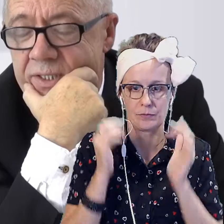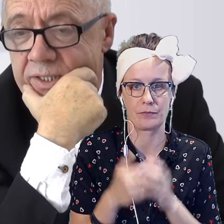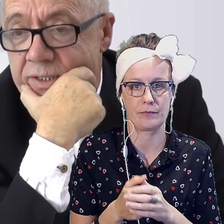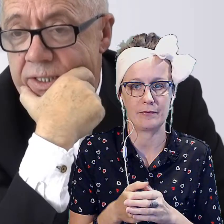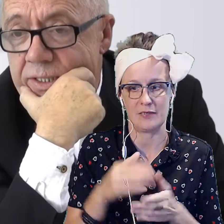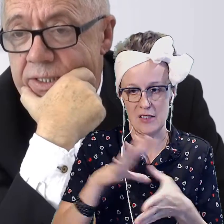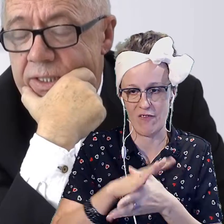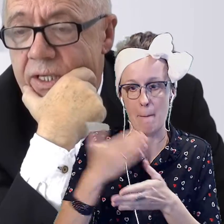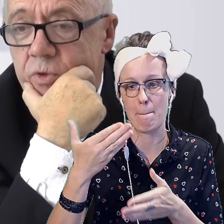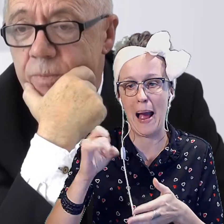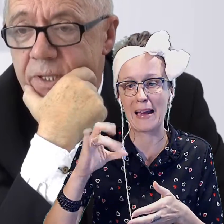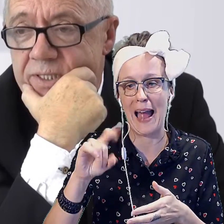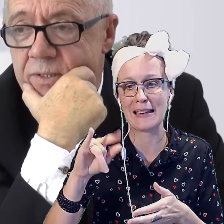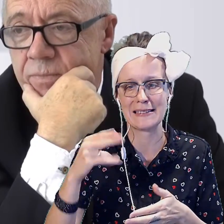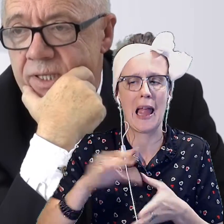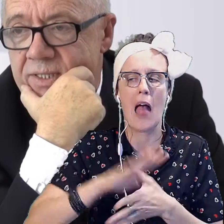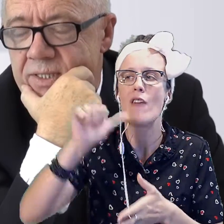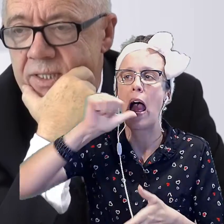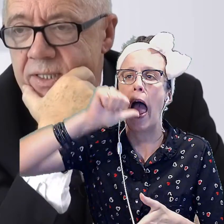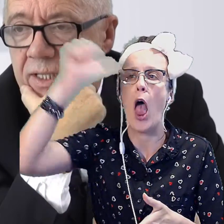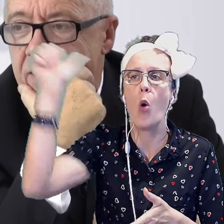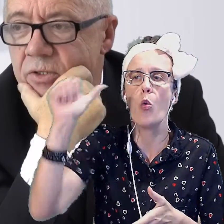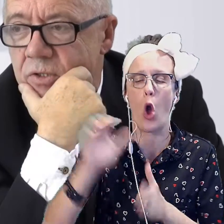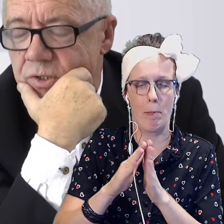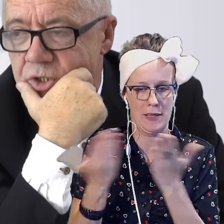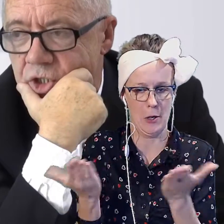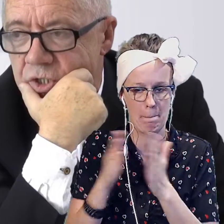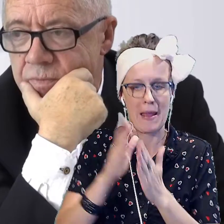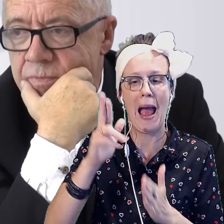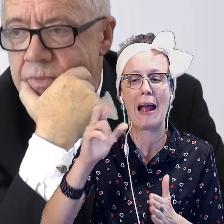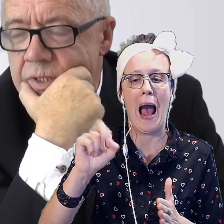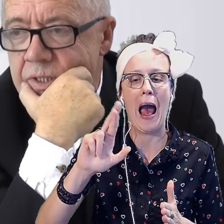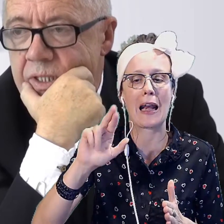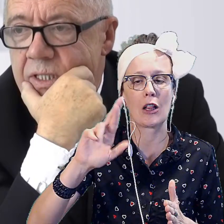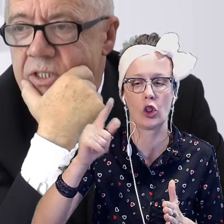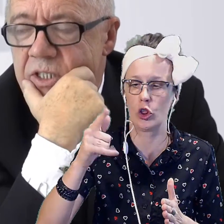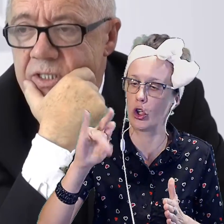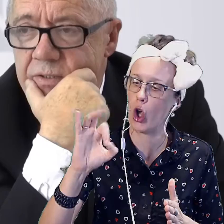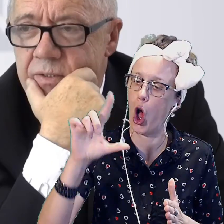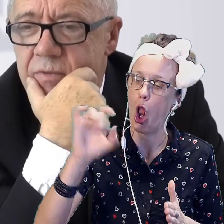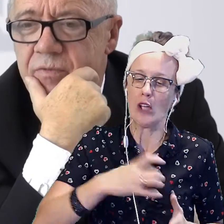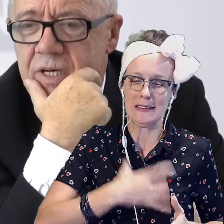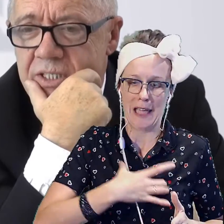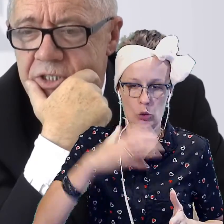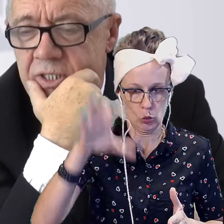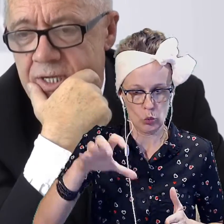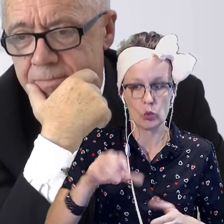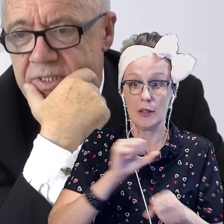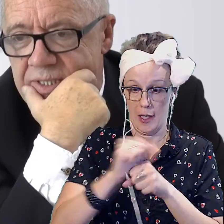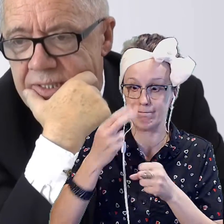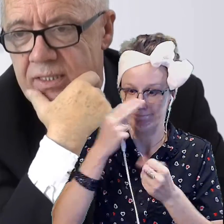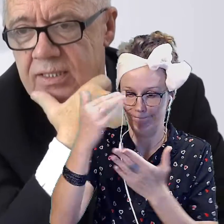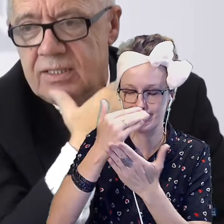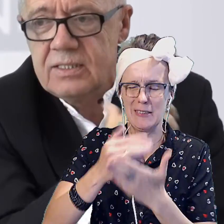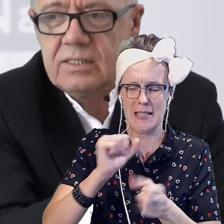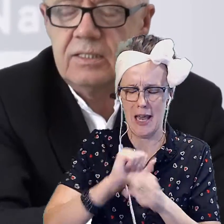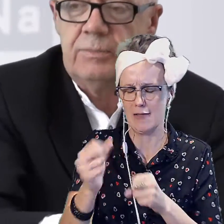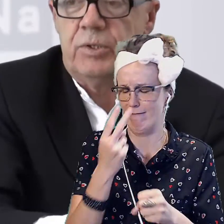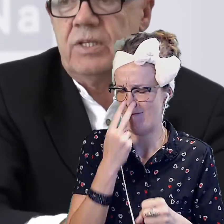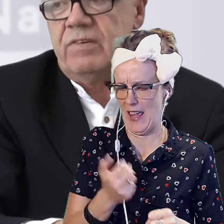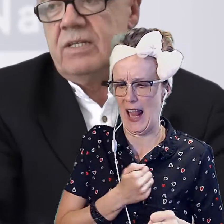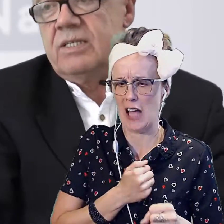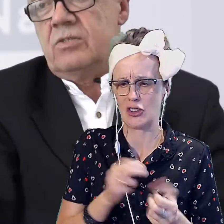magazynie europejskim magazynie kardiologiczny tym idzie wyraźnie napisane